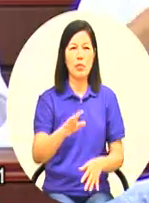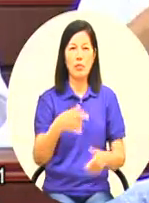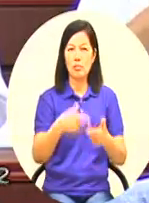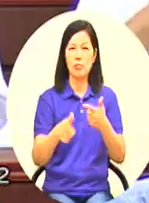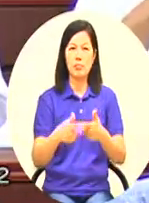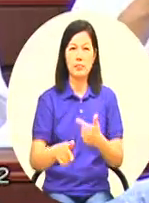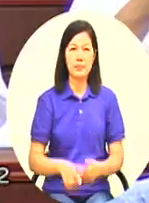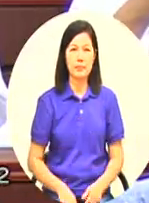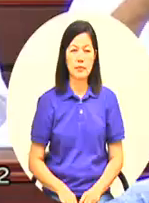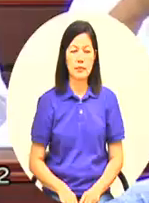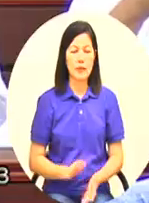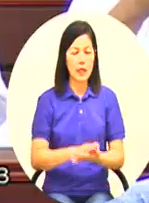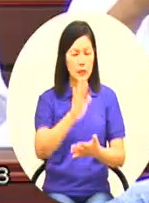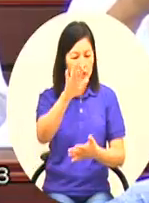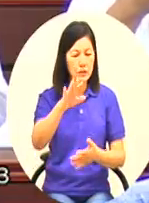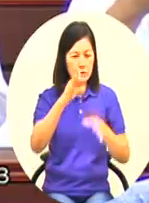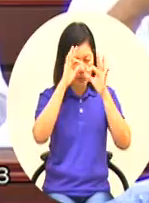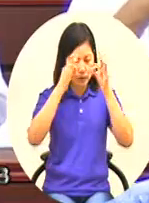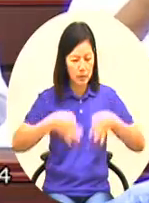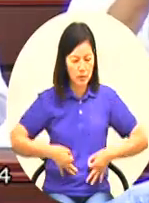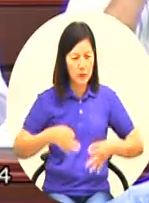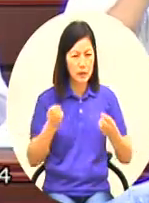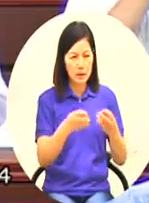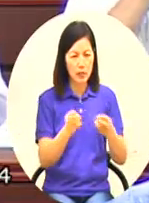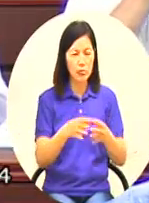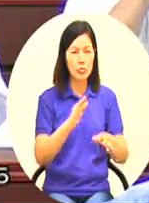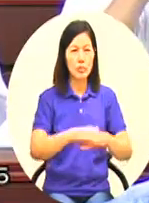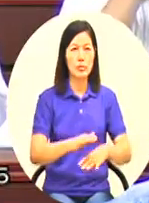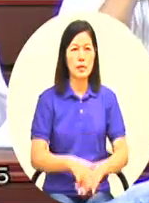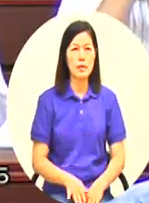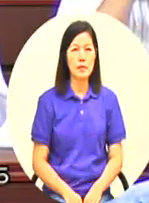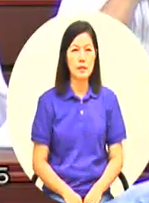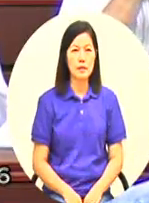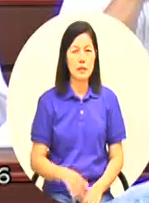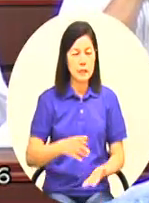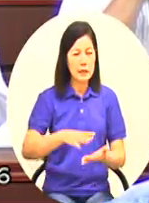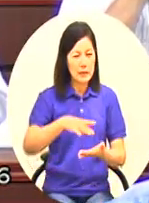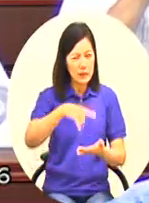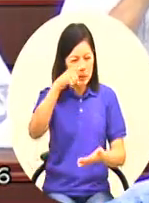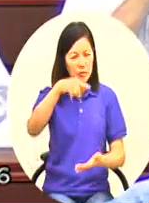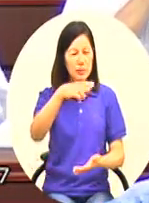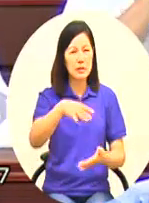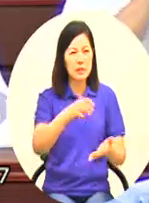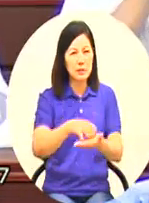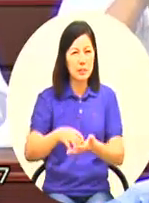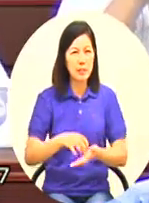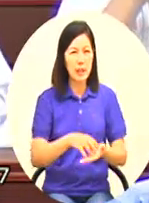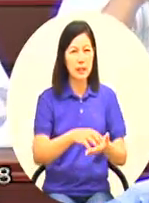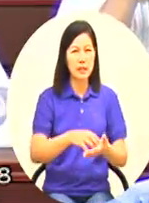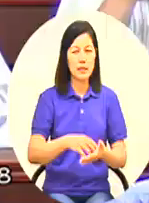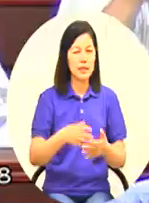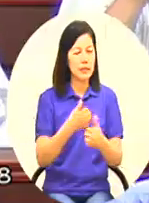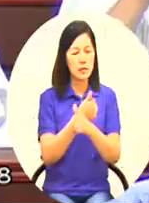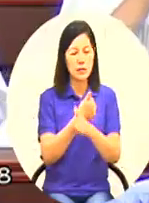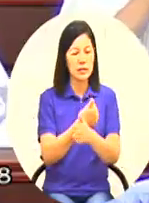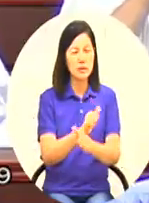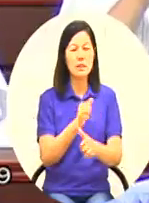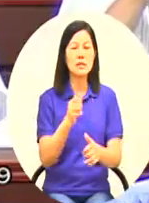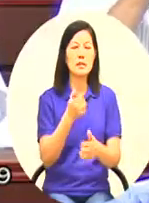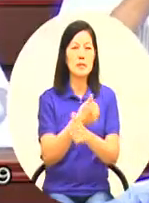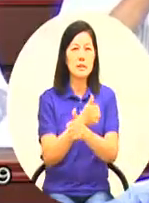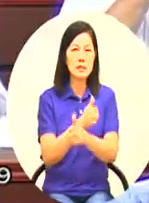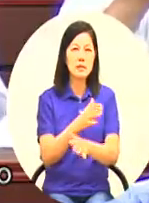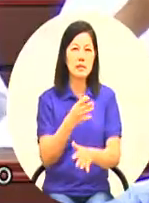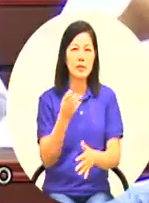面都会做一些检讨了哈。过去这个因为是第一遍办哈，第一遍办那比较没有经验，那造成了大家的感